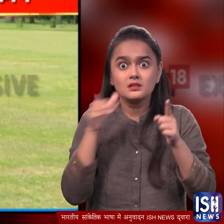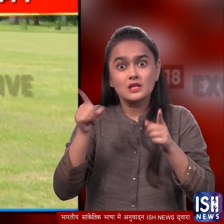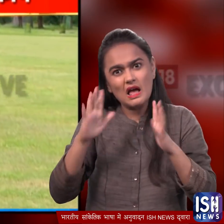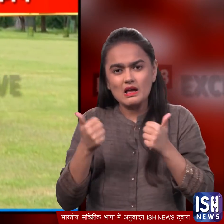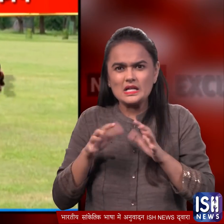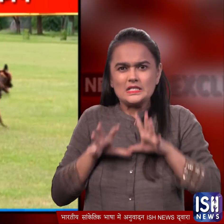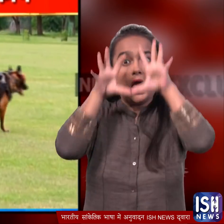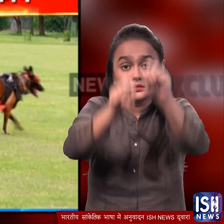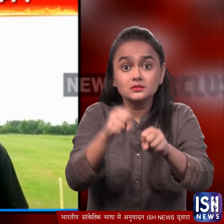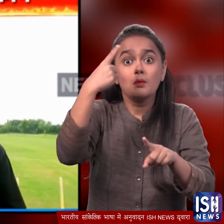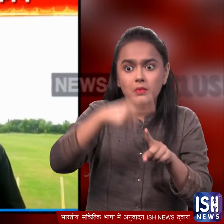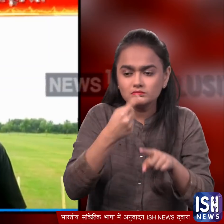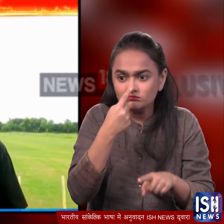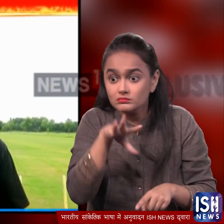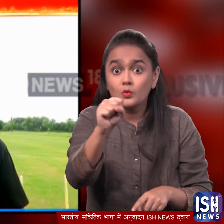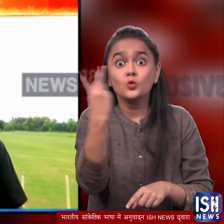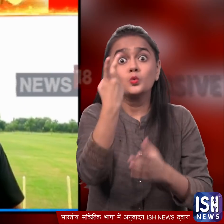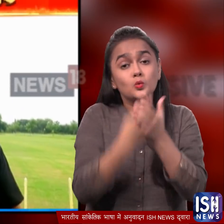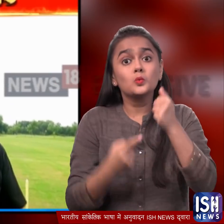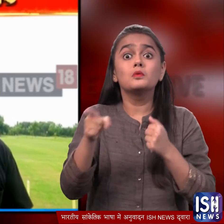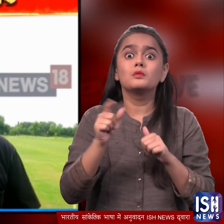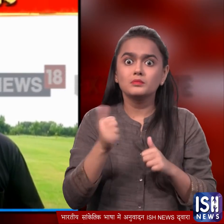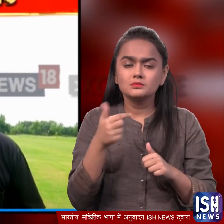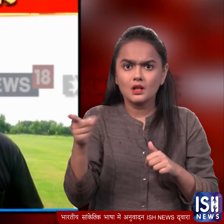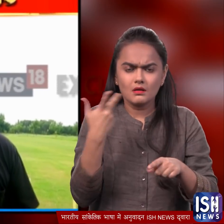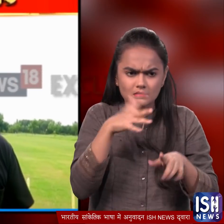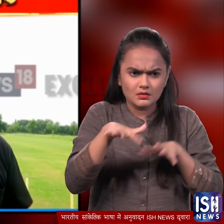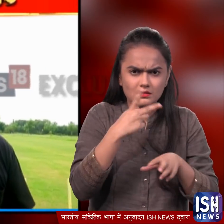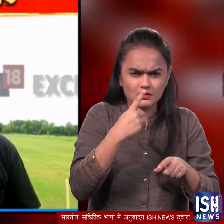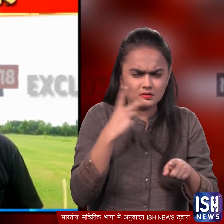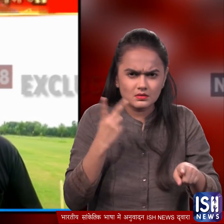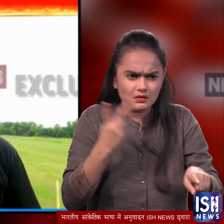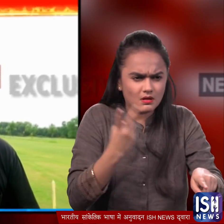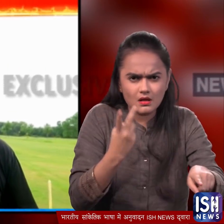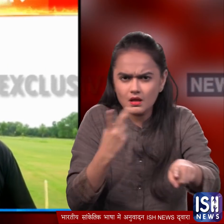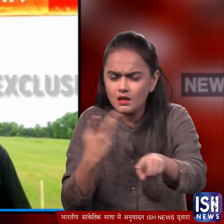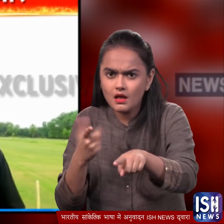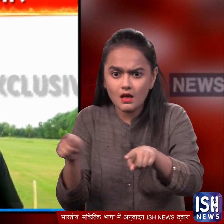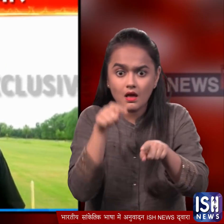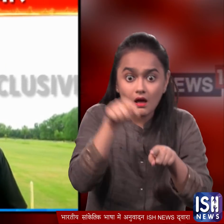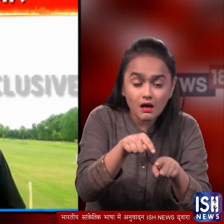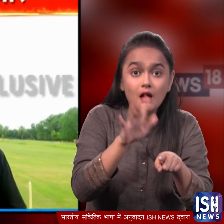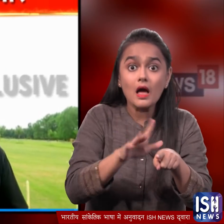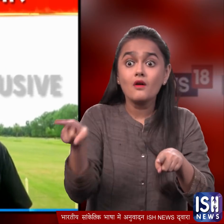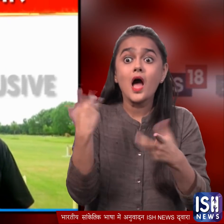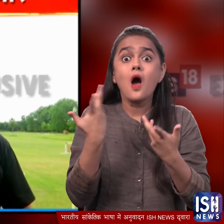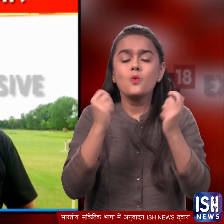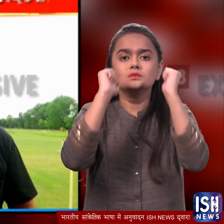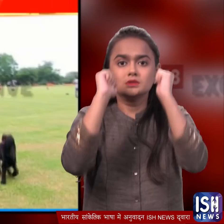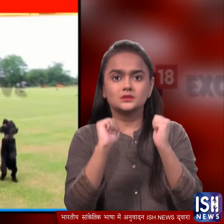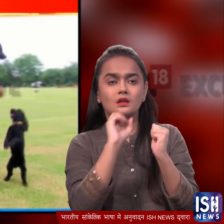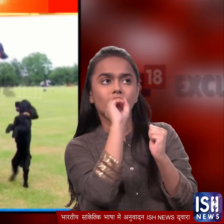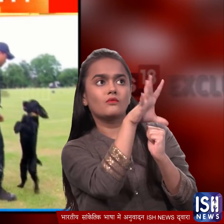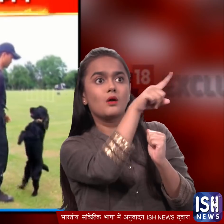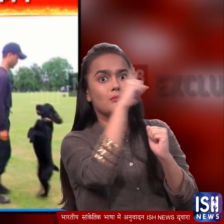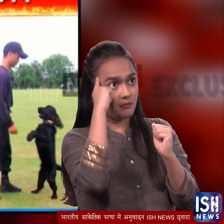नाकाम करने की भी ट्रेनिंग दी गई है। हमारे K9 डॉग जाके उस एरिया को सर्च करते हैं, अगर वहाँ पर ID होता है तो ये बैठकर इंडिकेट करता